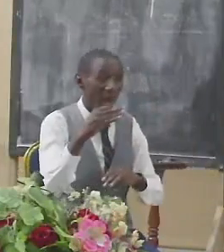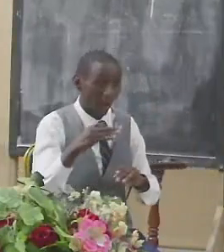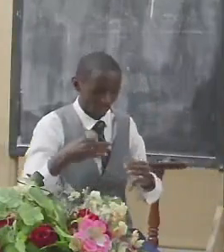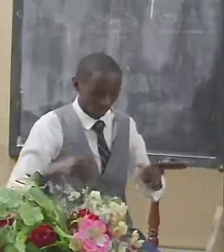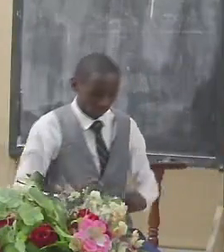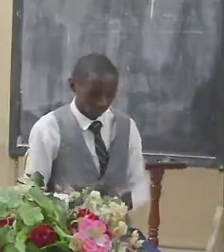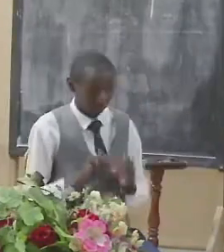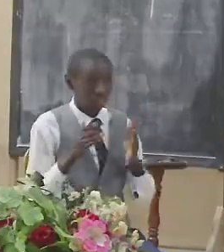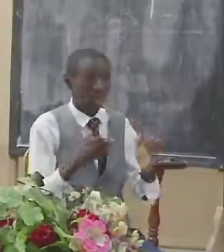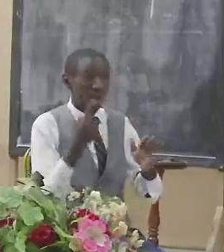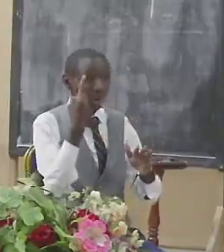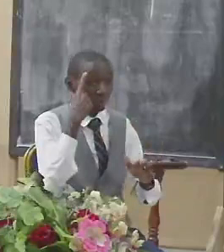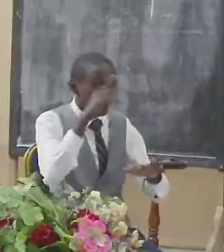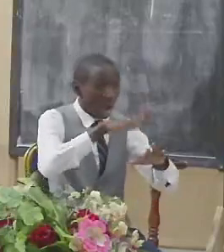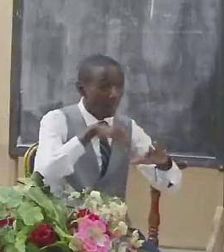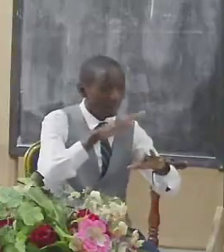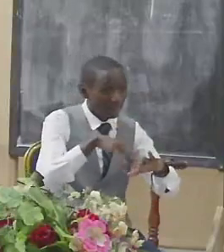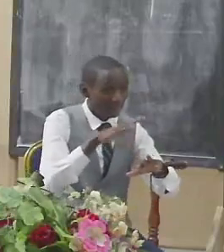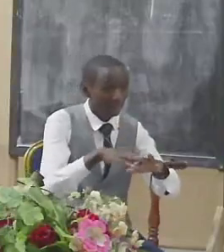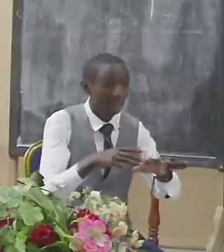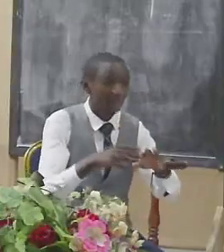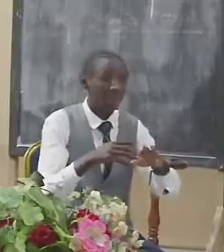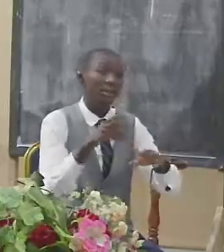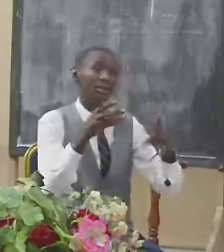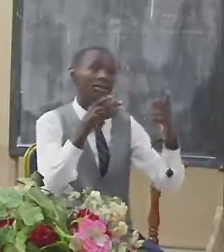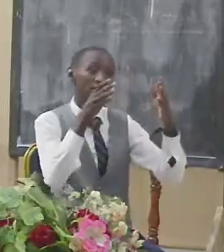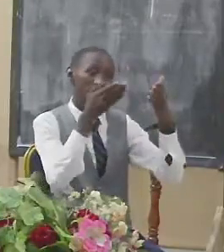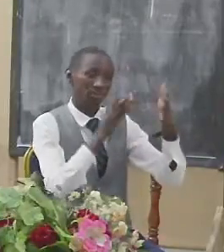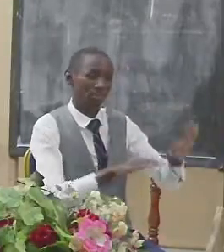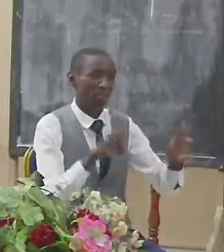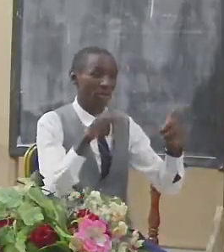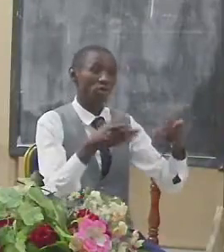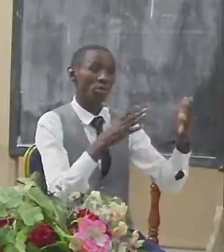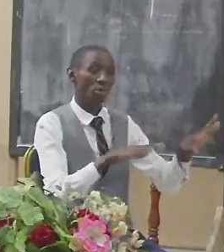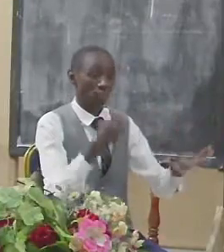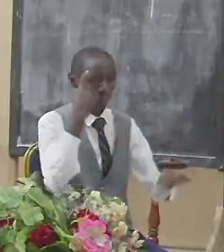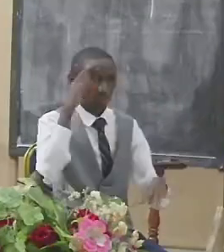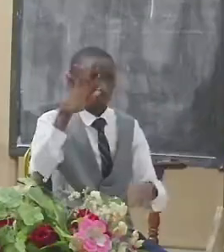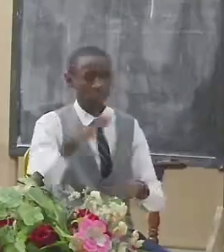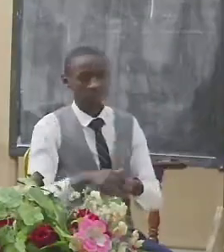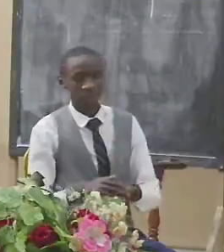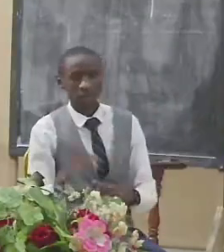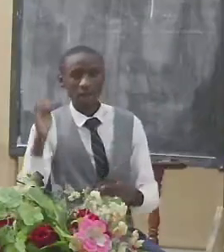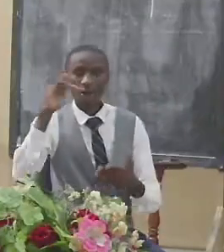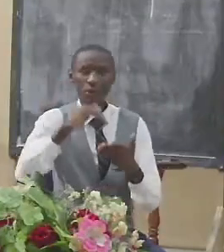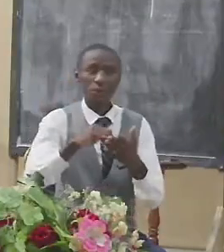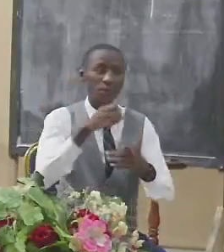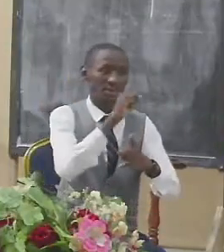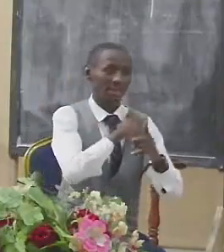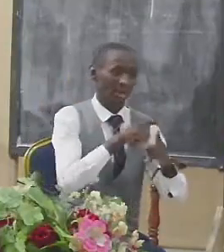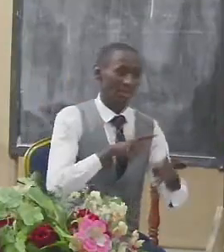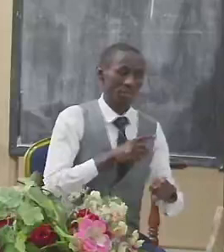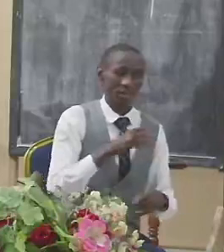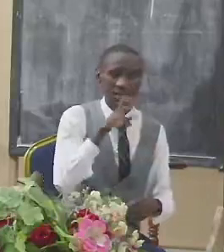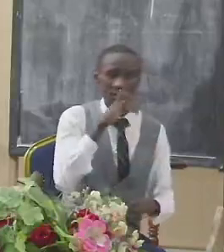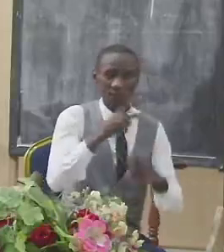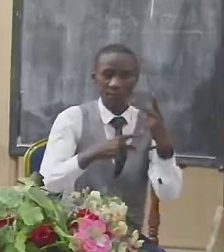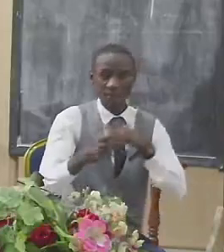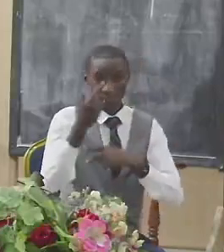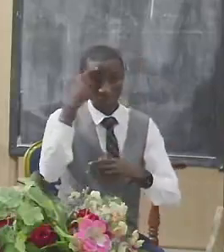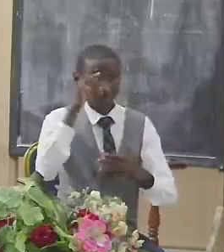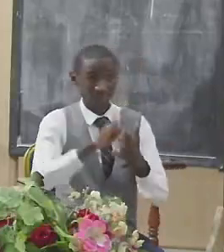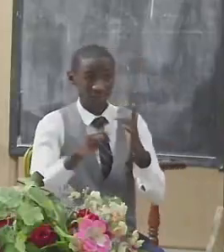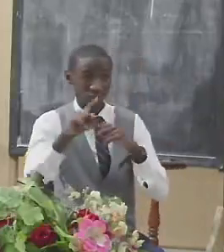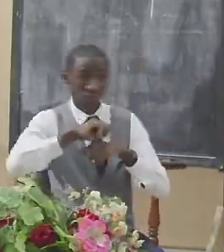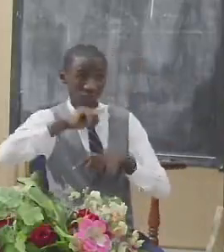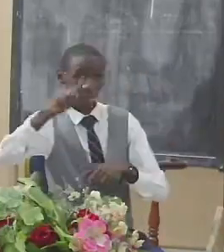wa Andori. Pour qu'il puisse invoquer un mort pour lui. Et Samuel est venu. Na Samuel yakakuja. Ce jour-là on pouvait. Il